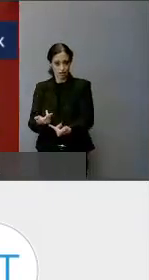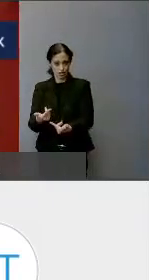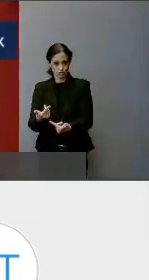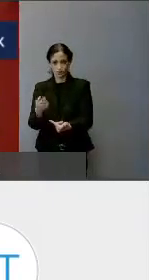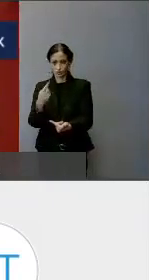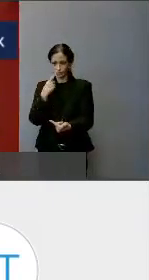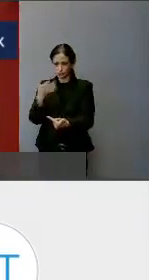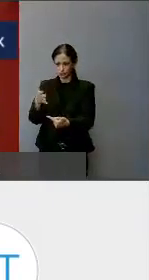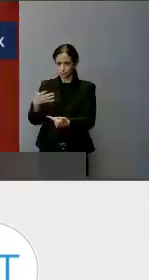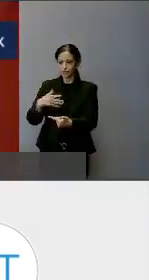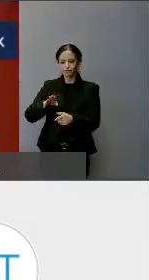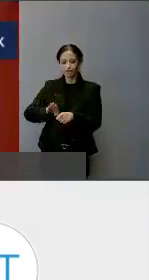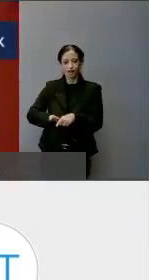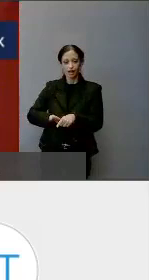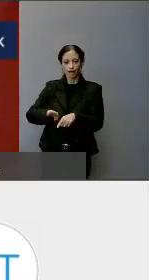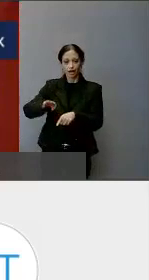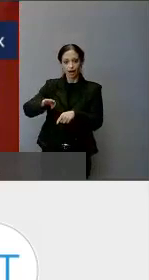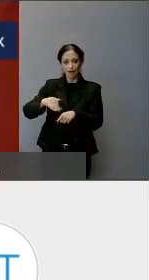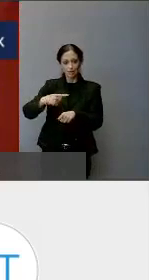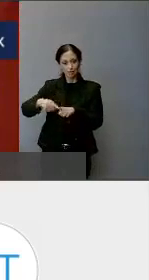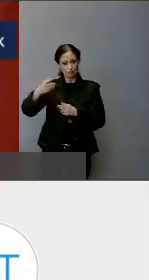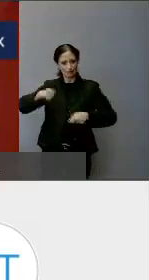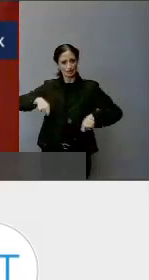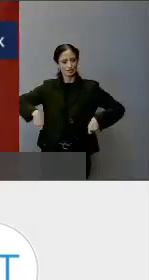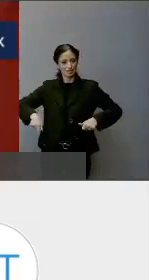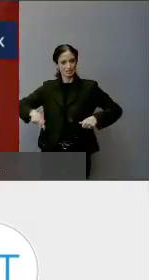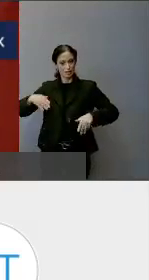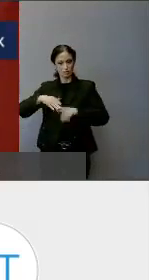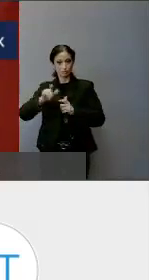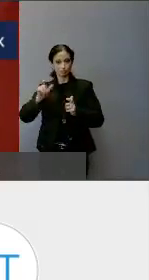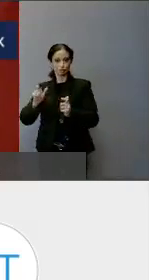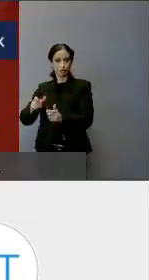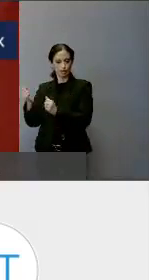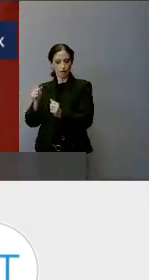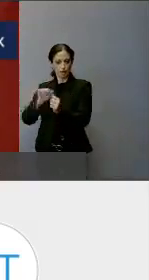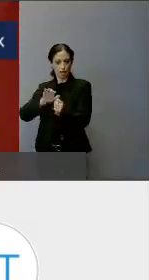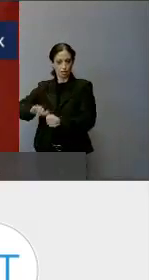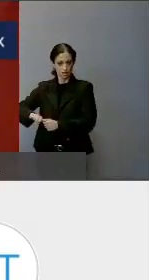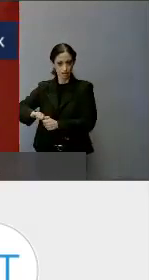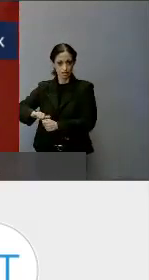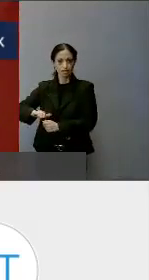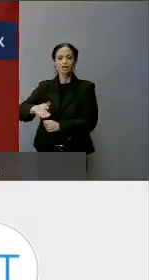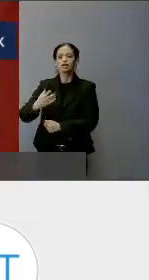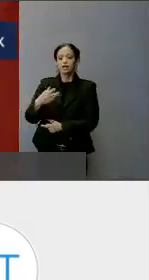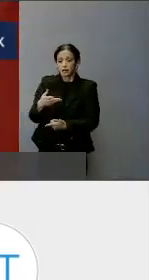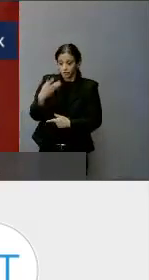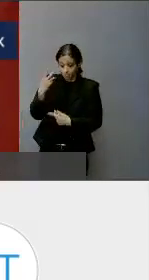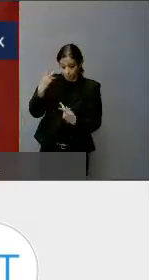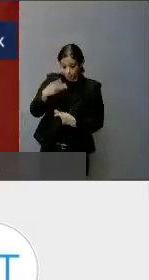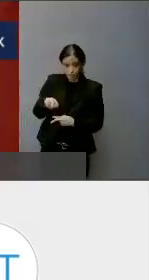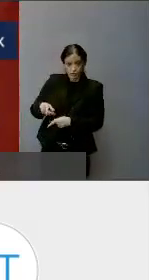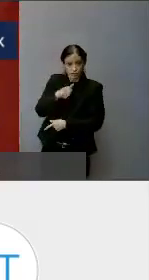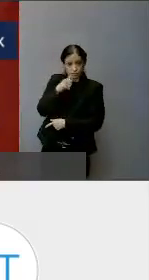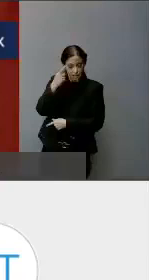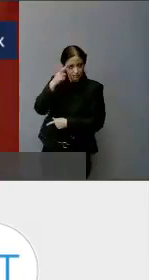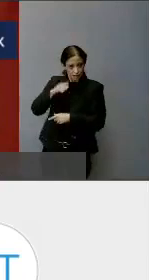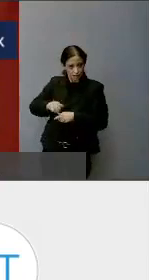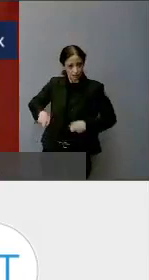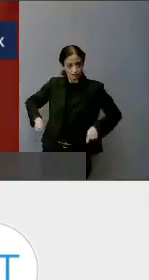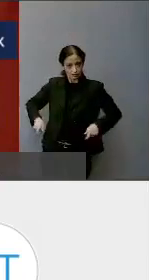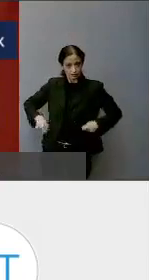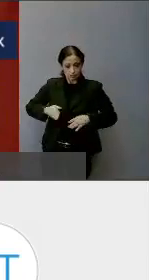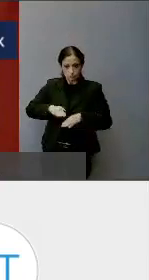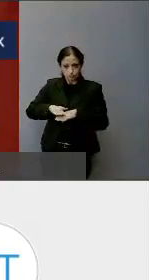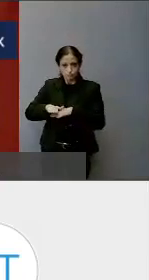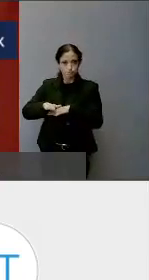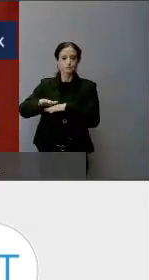ce le rampe e di discesa per disabili tutte quelle realtà che servono appunto ai disabili per la loro mobilità le dicevo